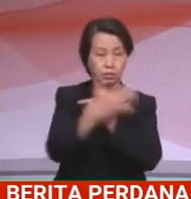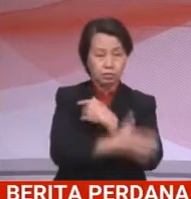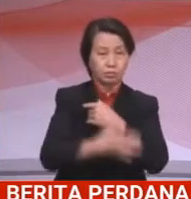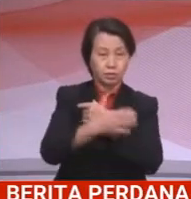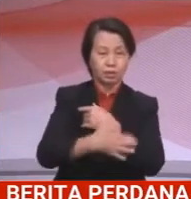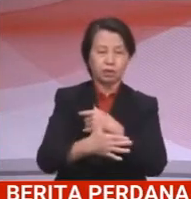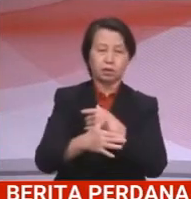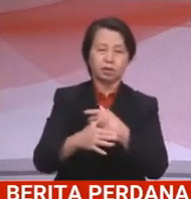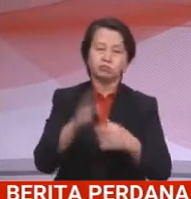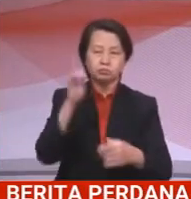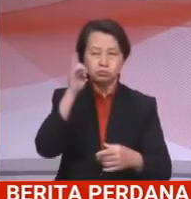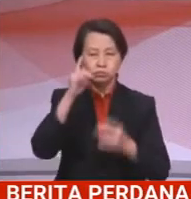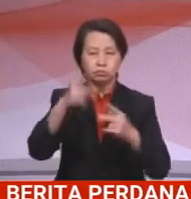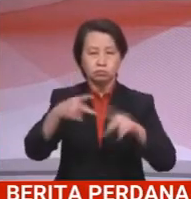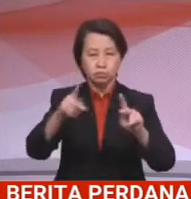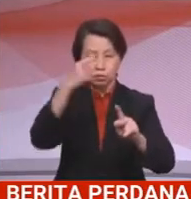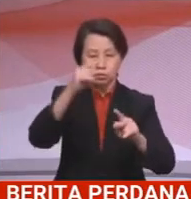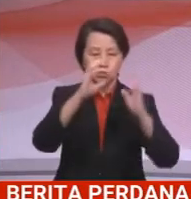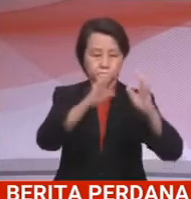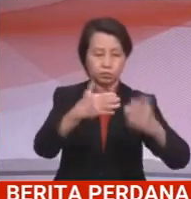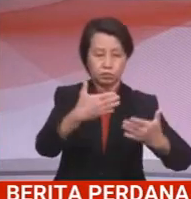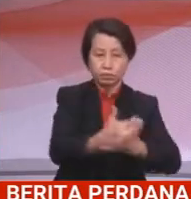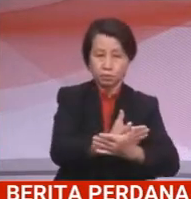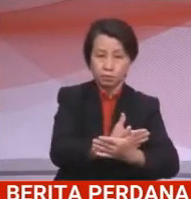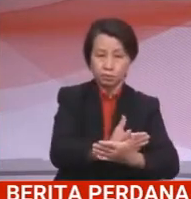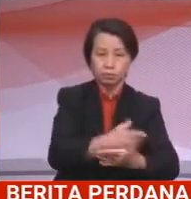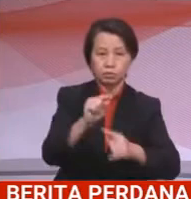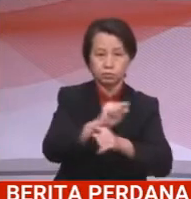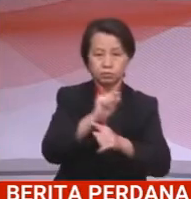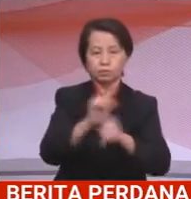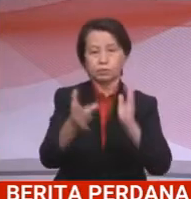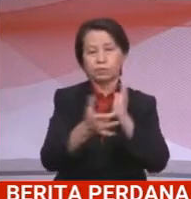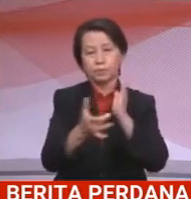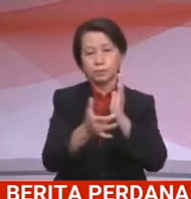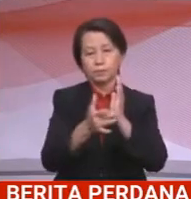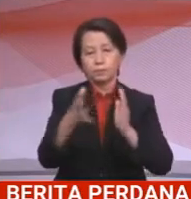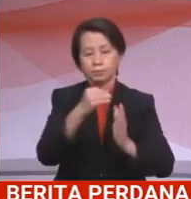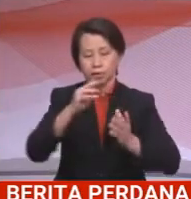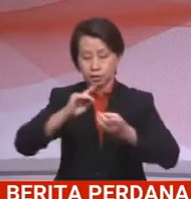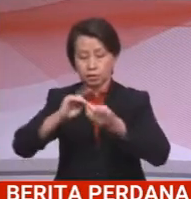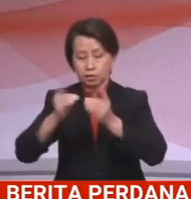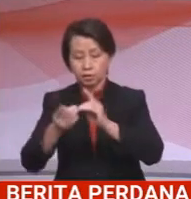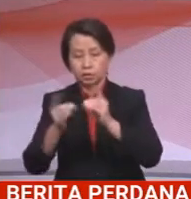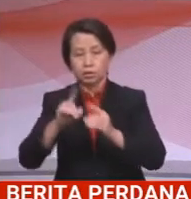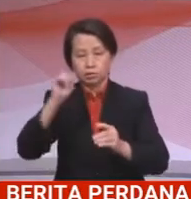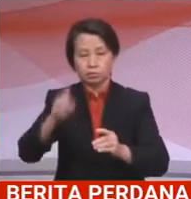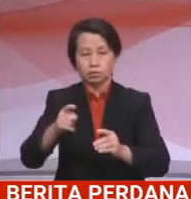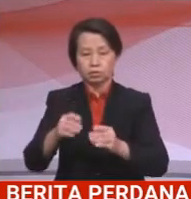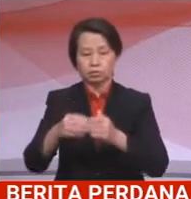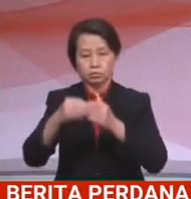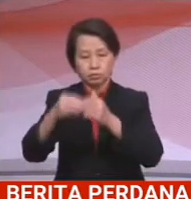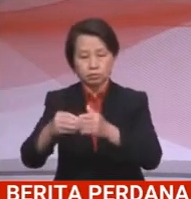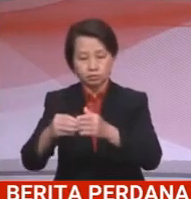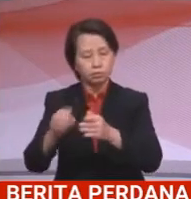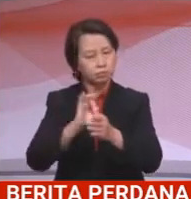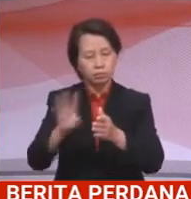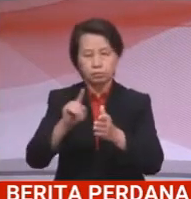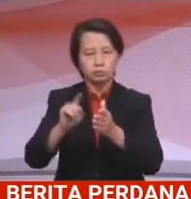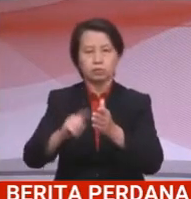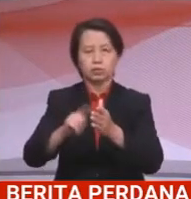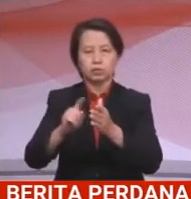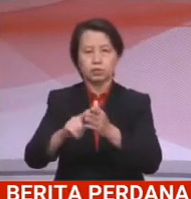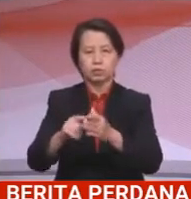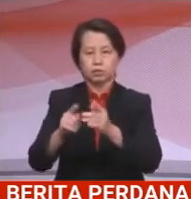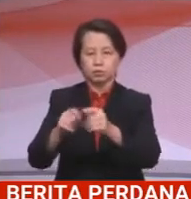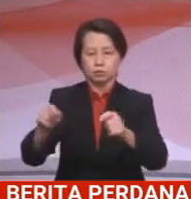platform untuk the new normal ini, untuk menggunakan teknologi dan digital ini, mesti dah dipelopori sebagai satu